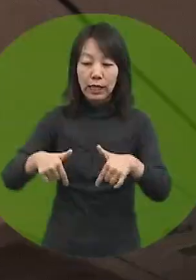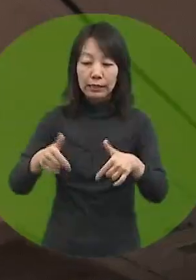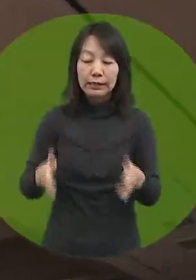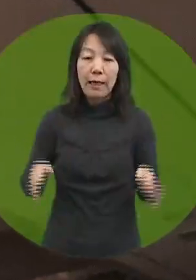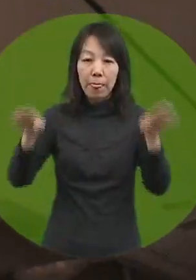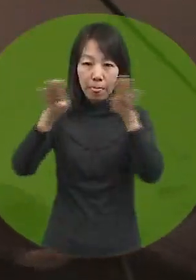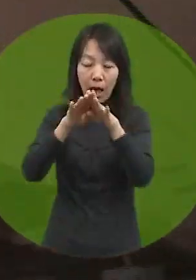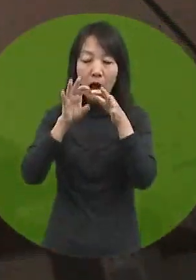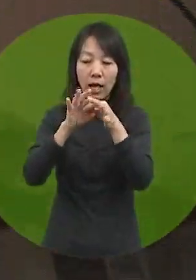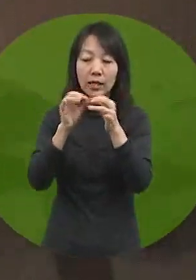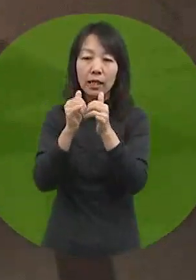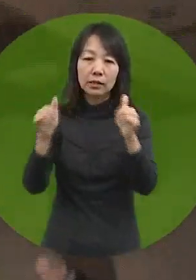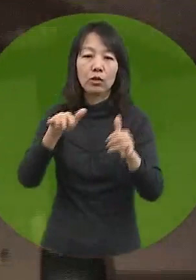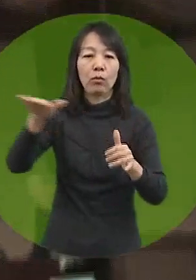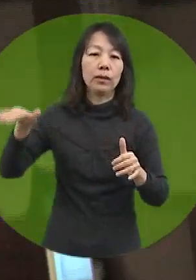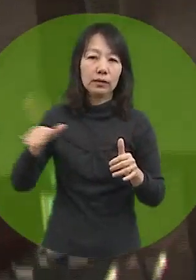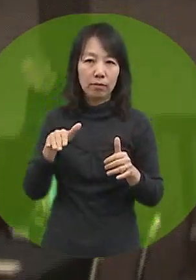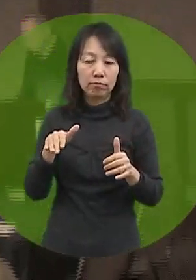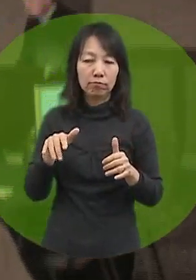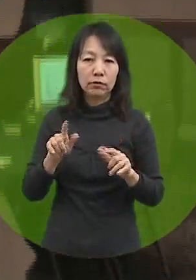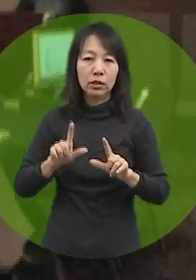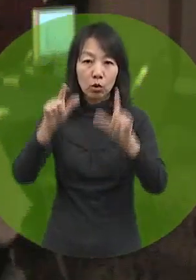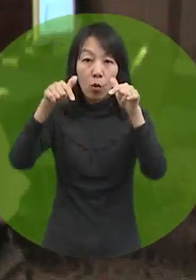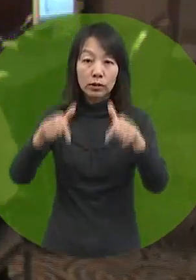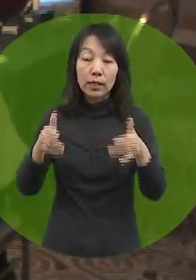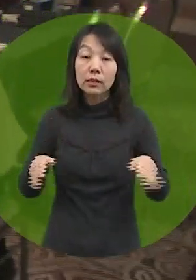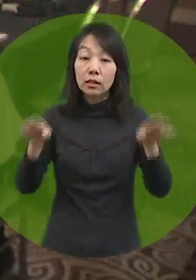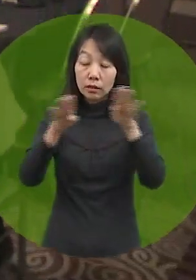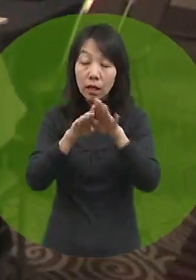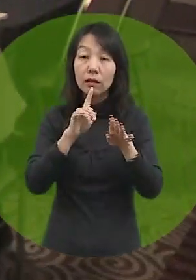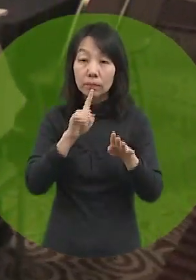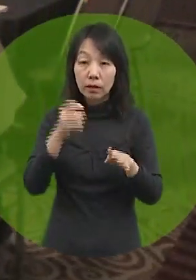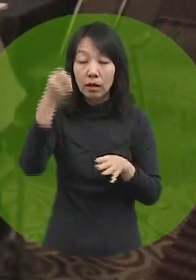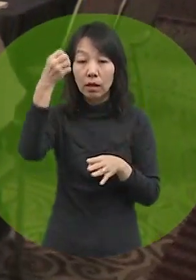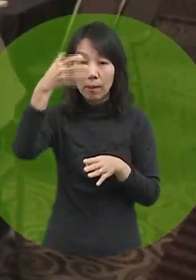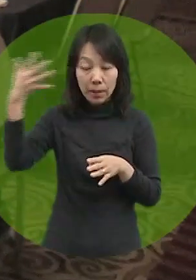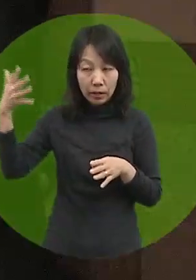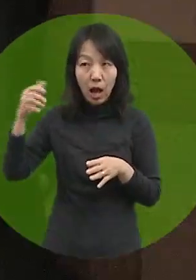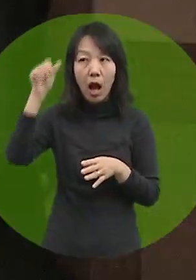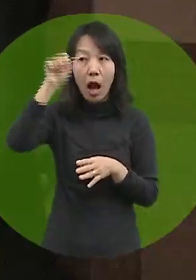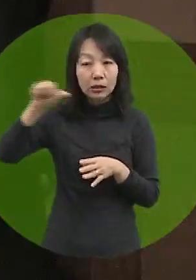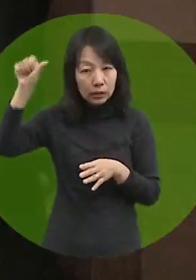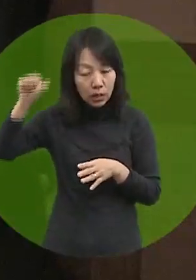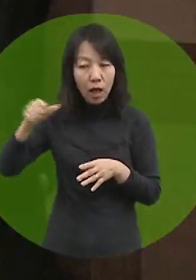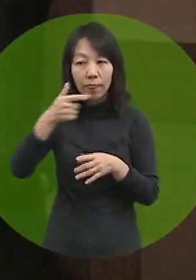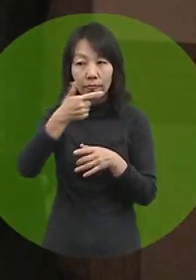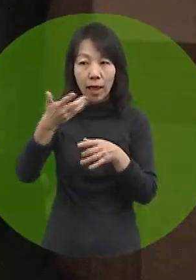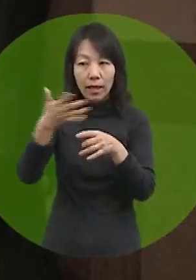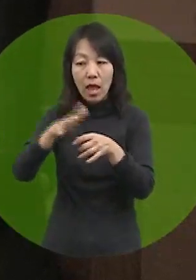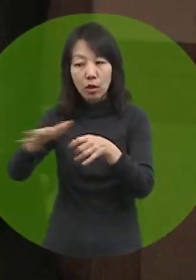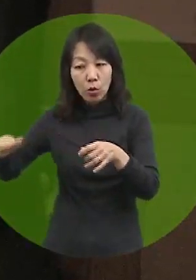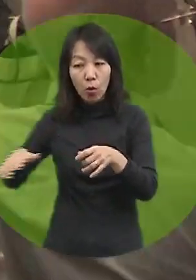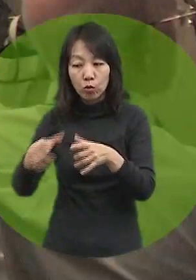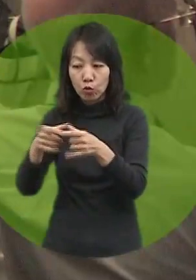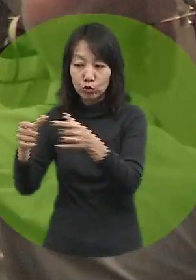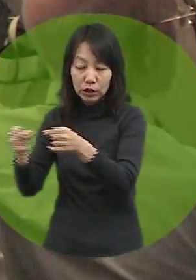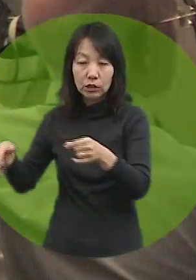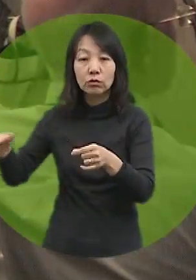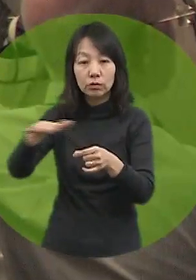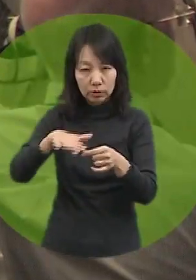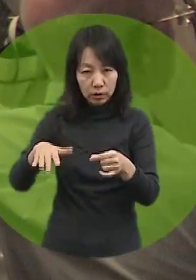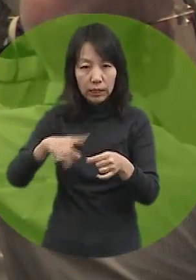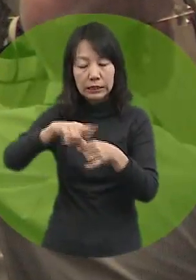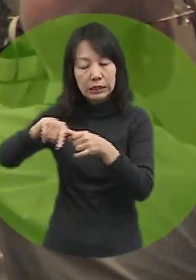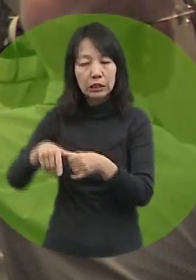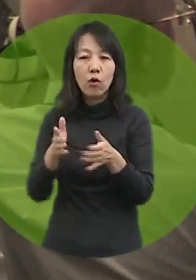の皆さん。東西センターはアメリカやアジア、太平洋諸国の人々が地域の発展と平和の